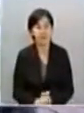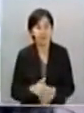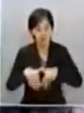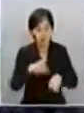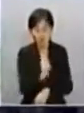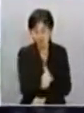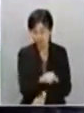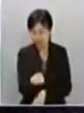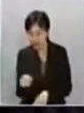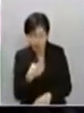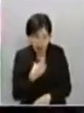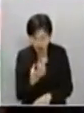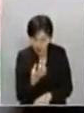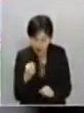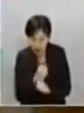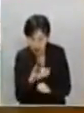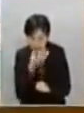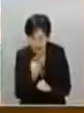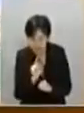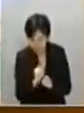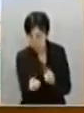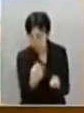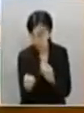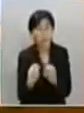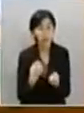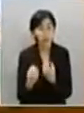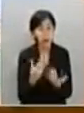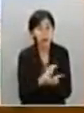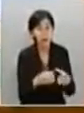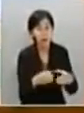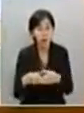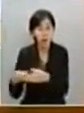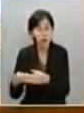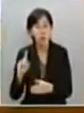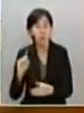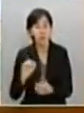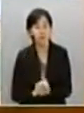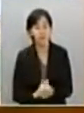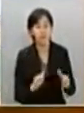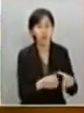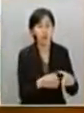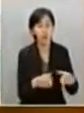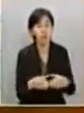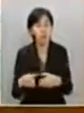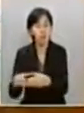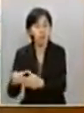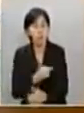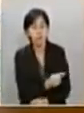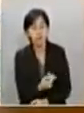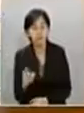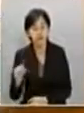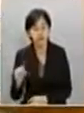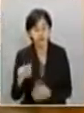นที่เป็นหลักว่าเขาอยากจะฝึกอาชีพแนวไหนตอนนี้ก็แบ่งออกเป็นประมาณสัก20กลุ่มนะครับซึ่งตอนนี้มีคนเข้าร่วมแ